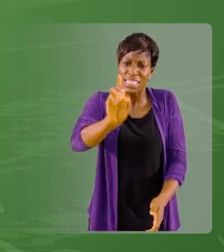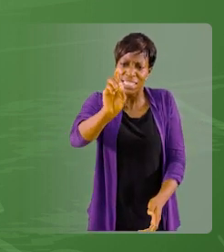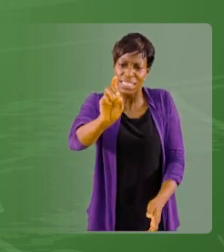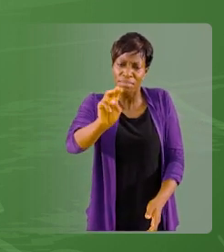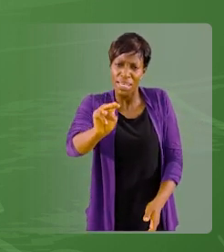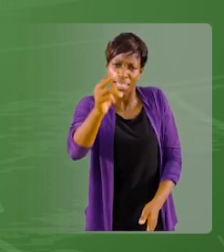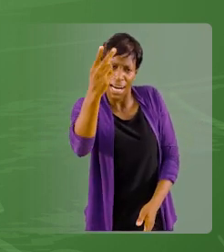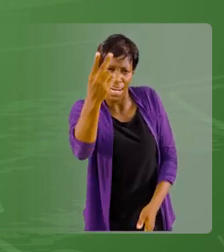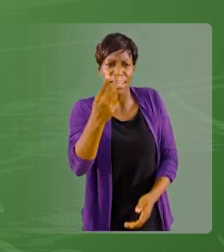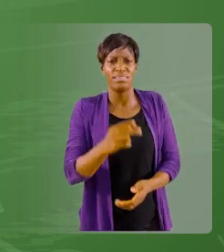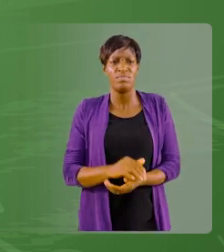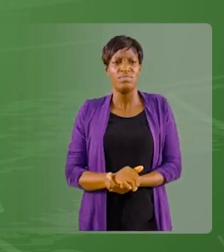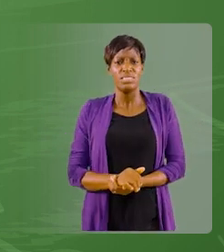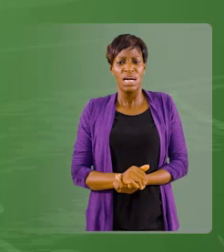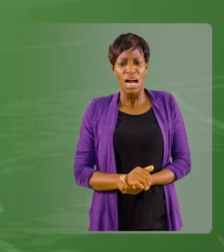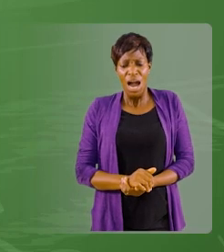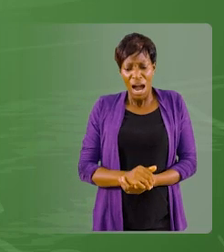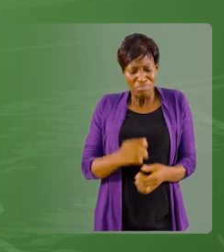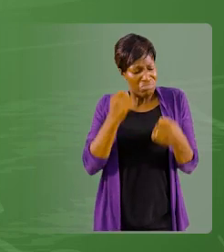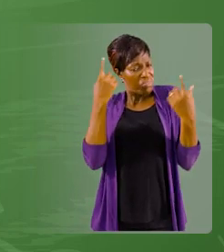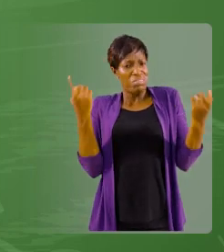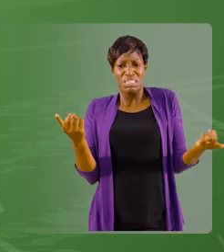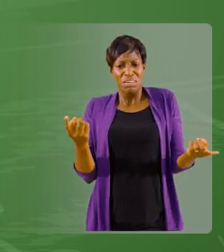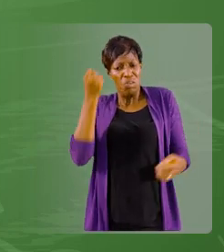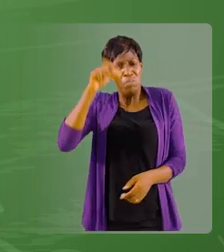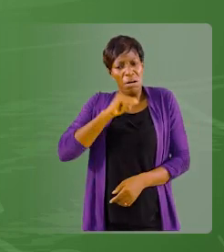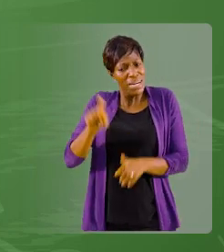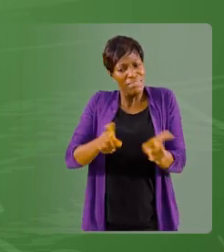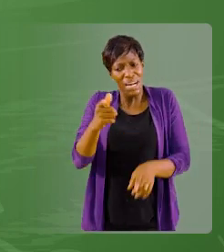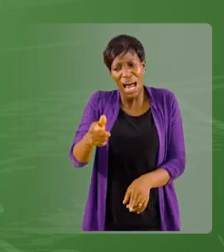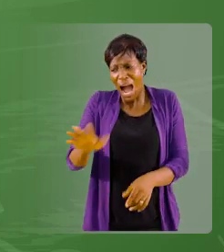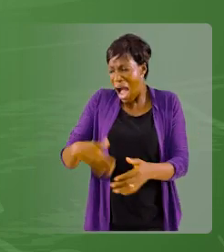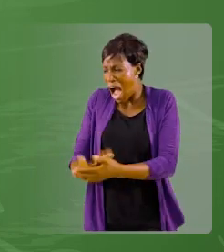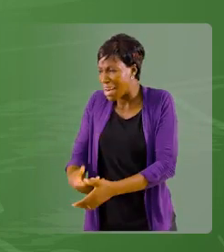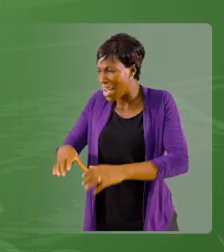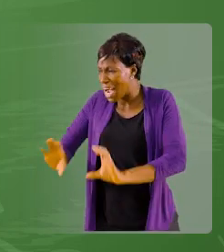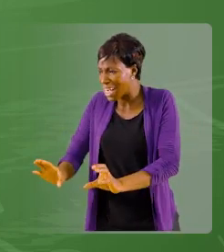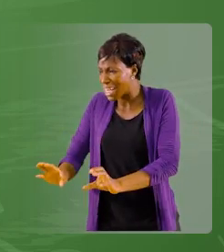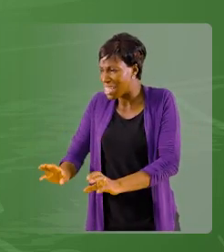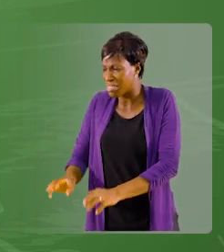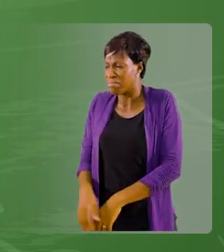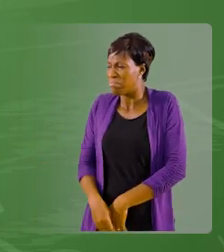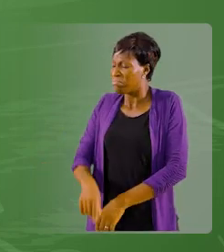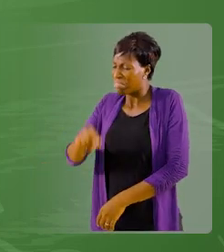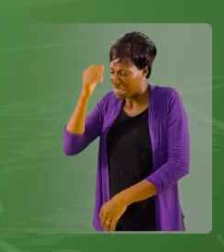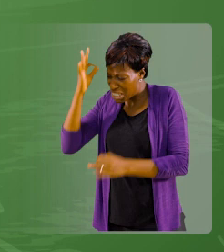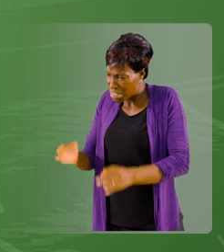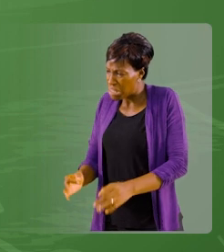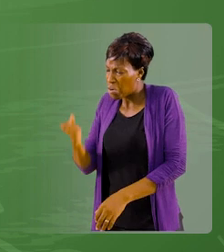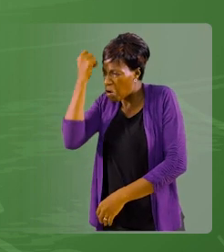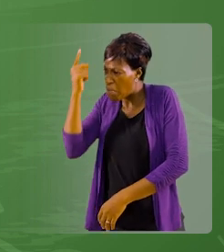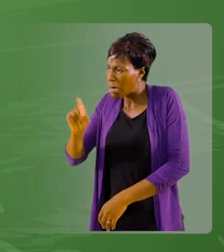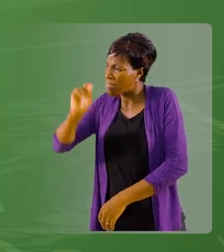carrés. De retour en classe, ils décident de comprendre les raisons de ce